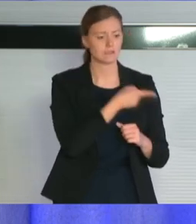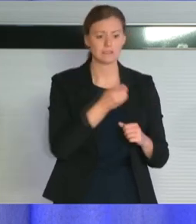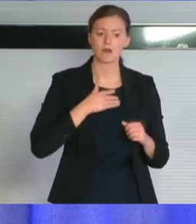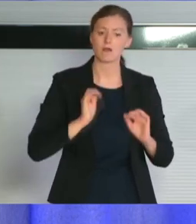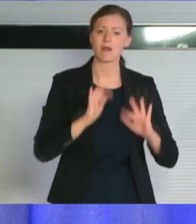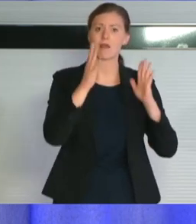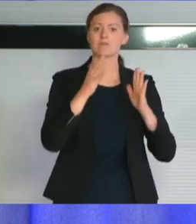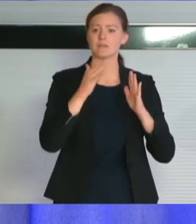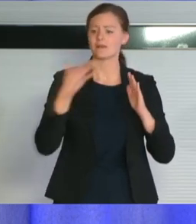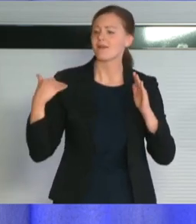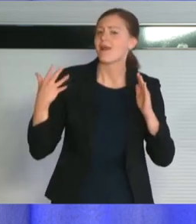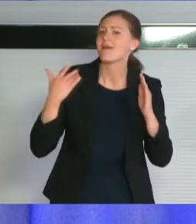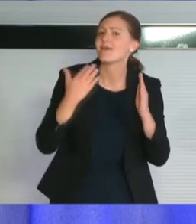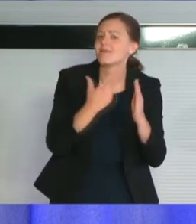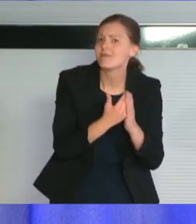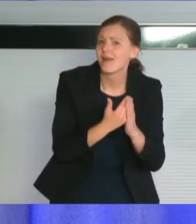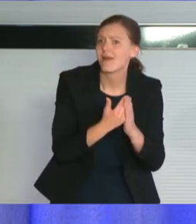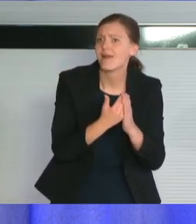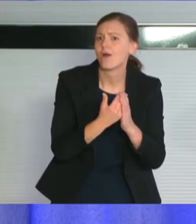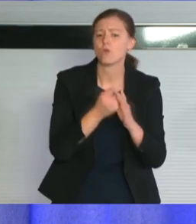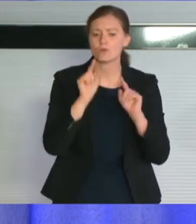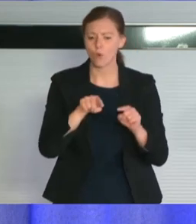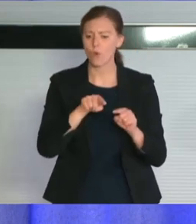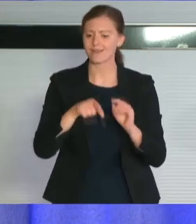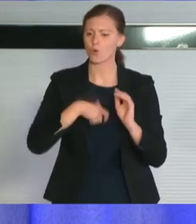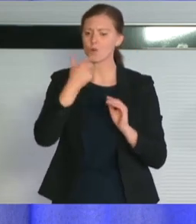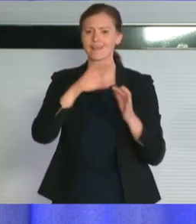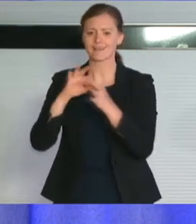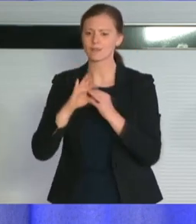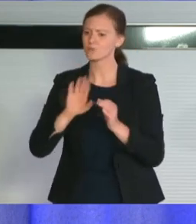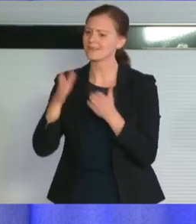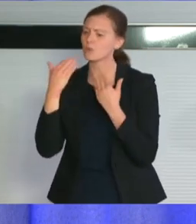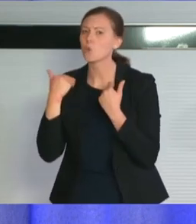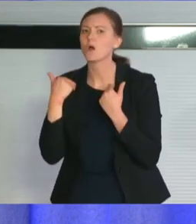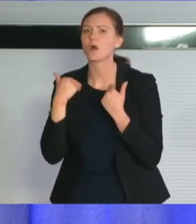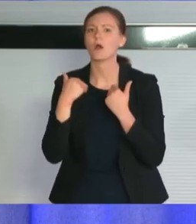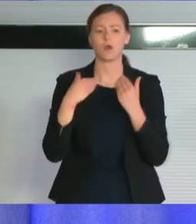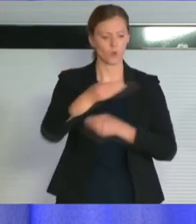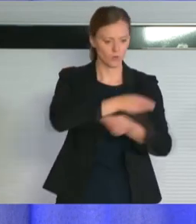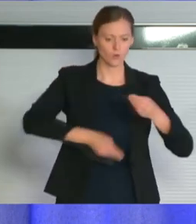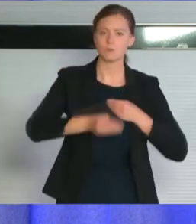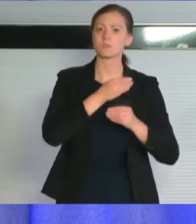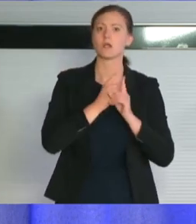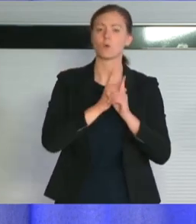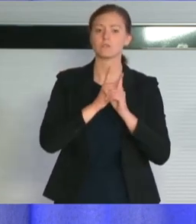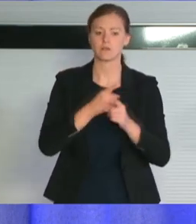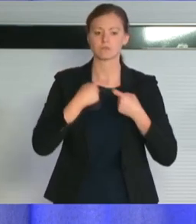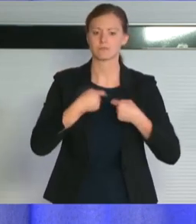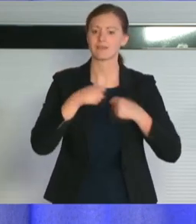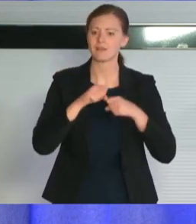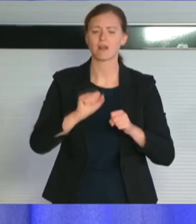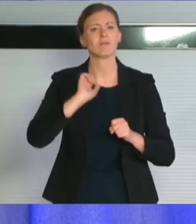liv, at det nå er yngre generasjoners tur. At de økonomiske konsekvensene av tiltakene er blitt for